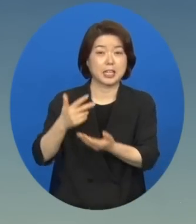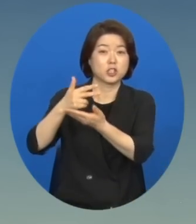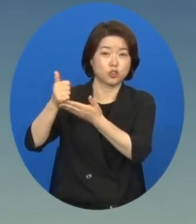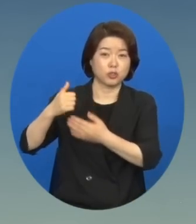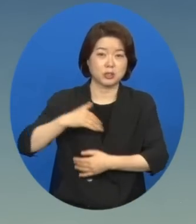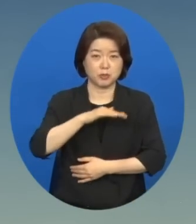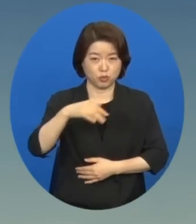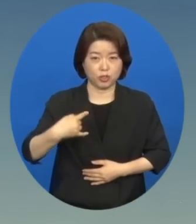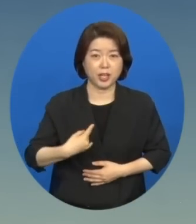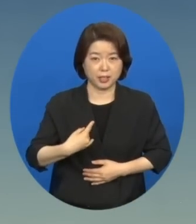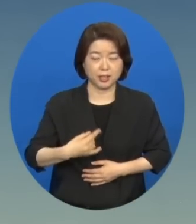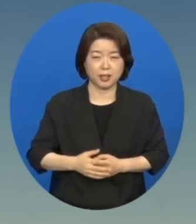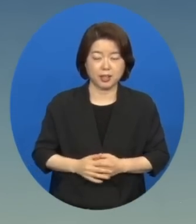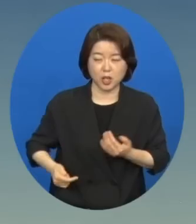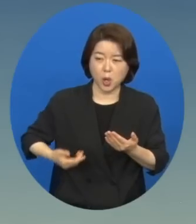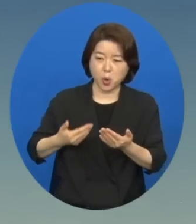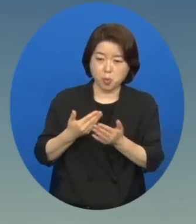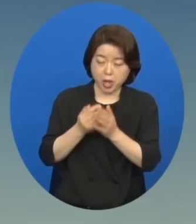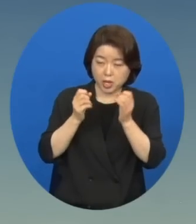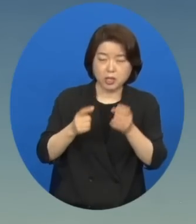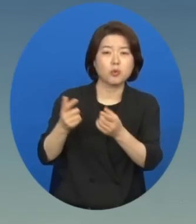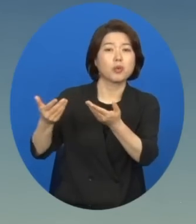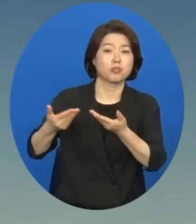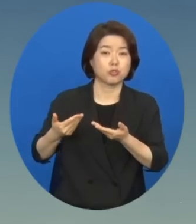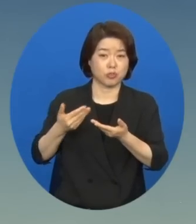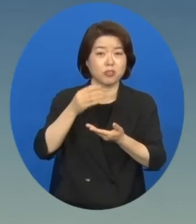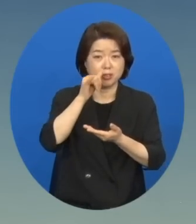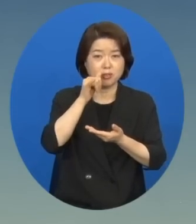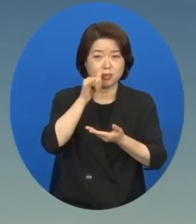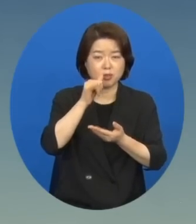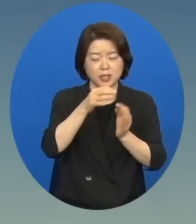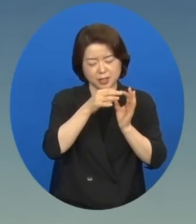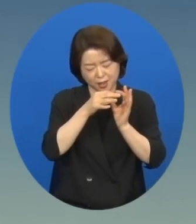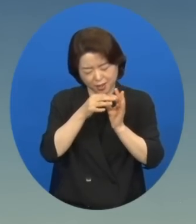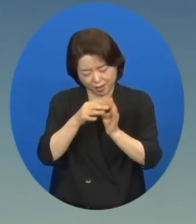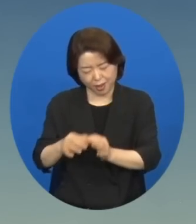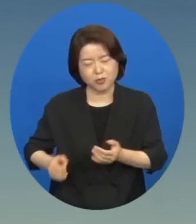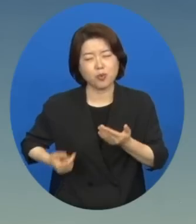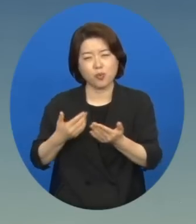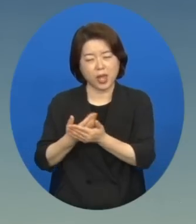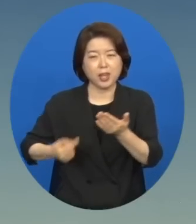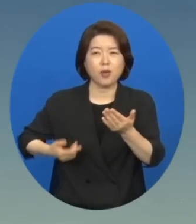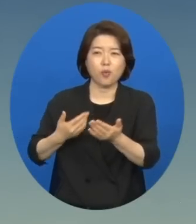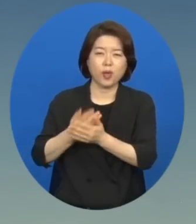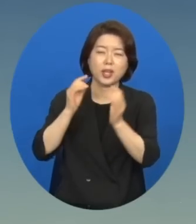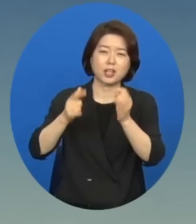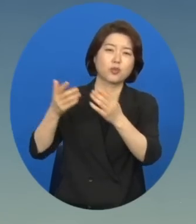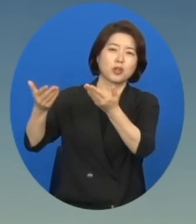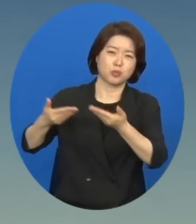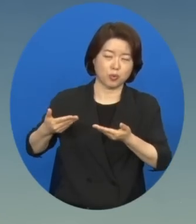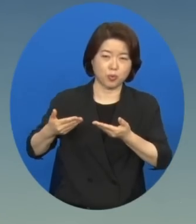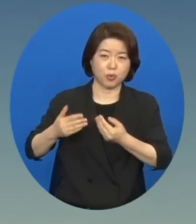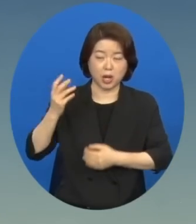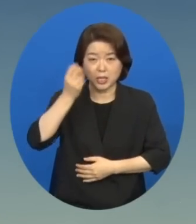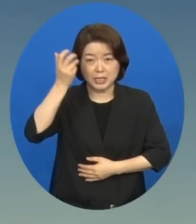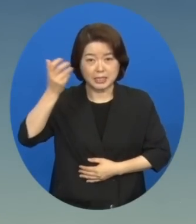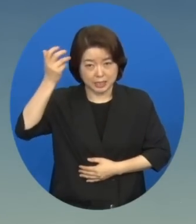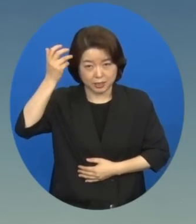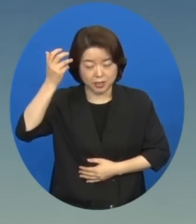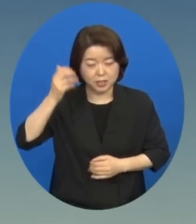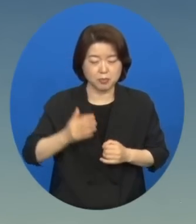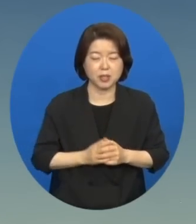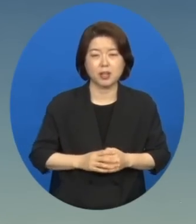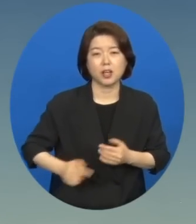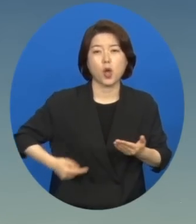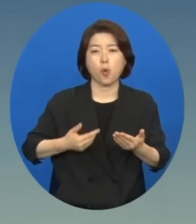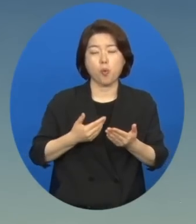주님께서 우리에게 회개할 기회를 주세요. 끊임없이 주세요. 그리고 성령께서 회개할